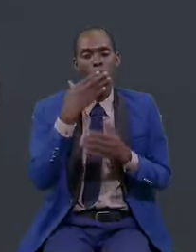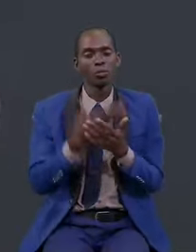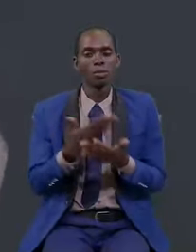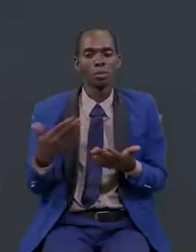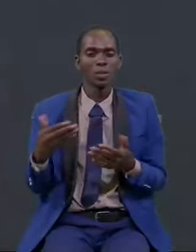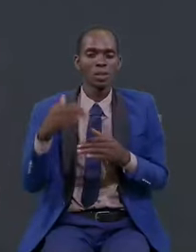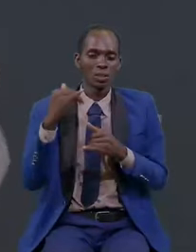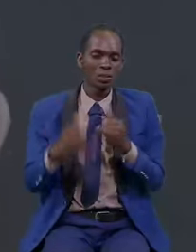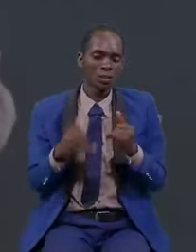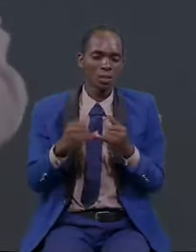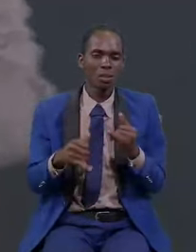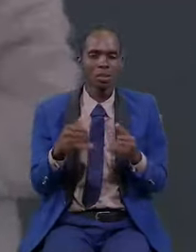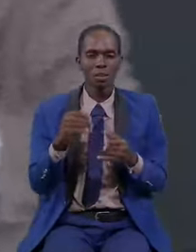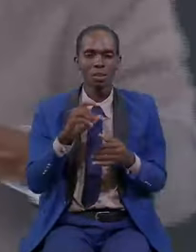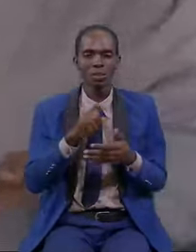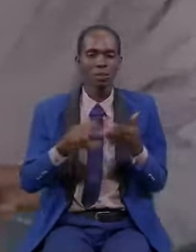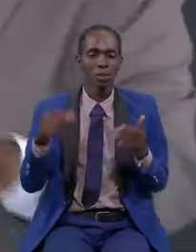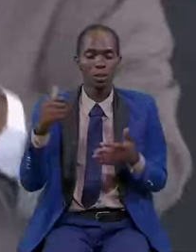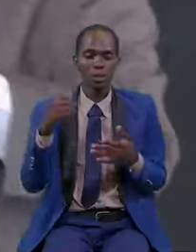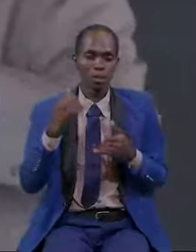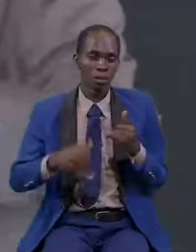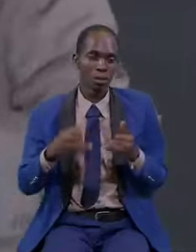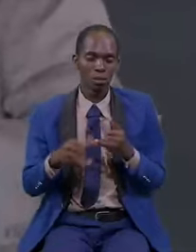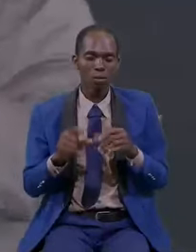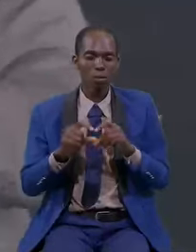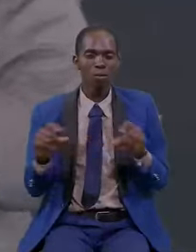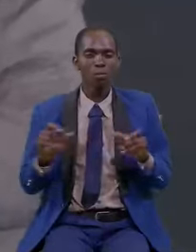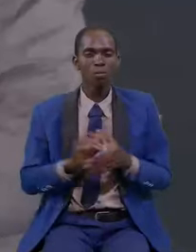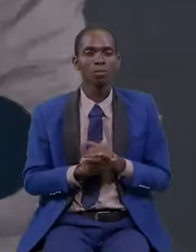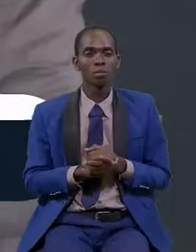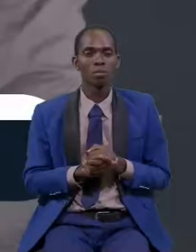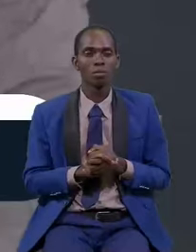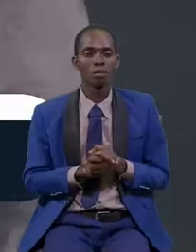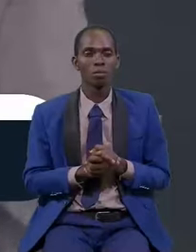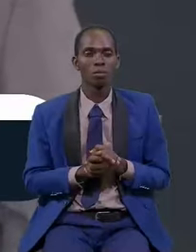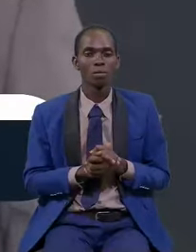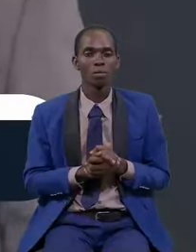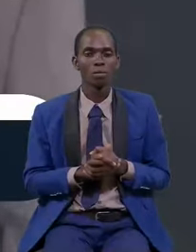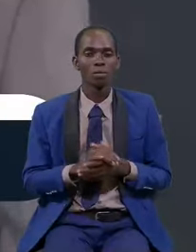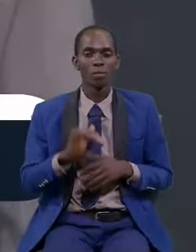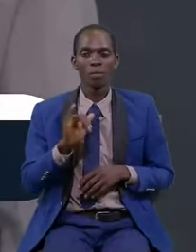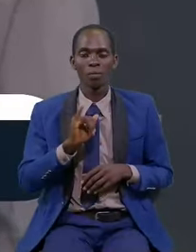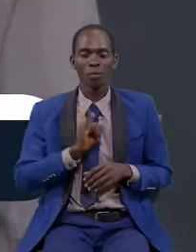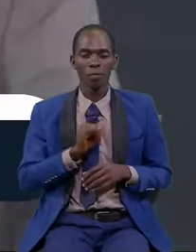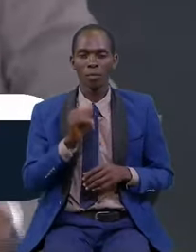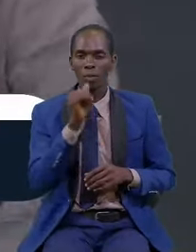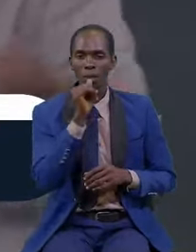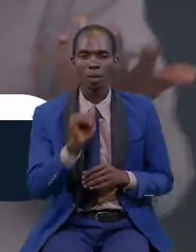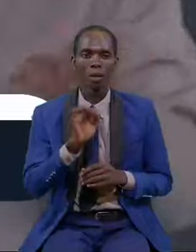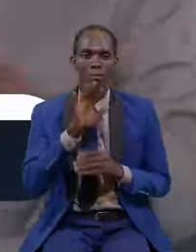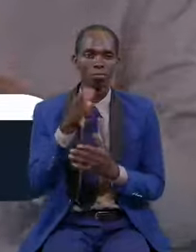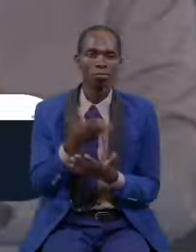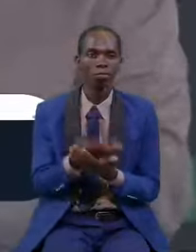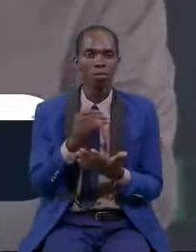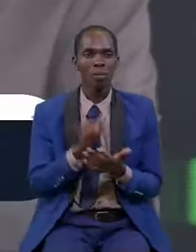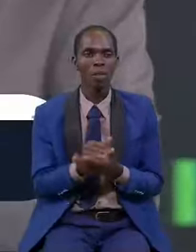pâturages. La dernière partie du verset 10 dit, et que je suis venu afin que